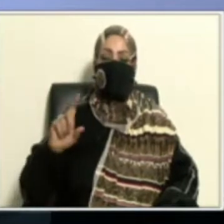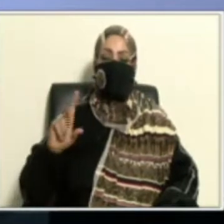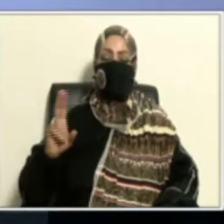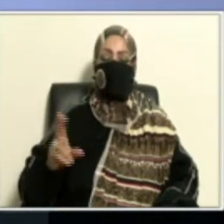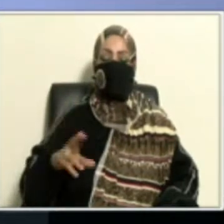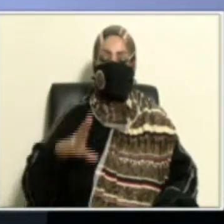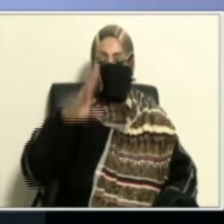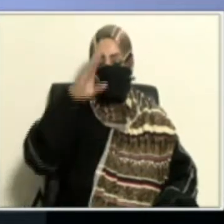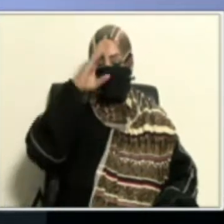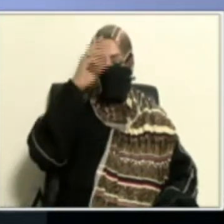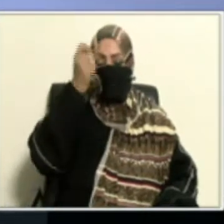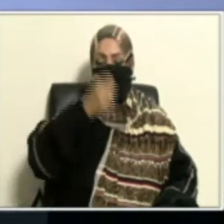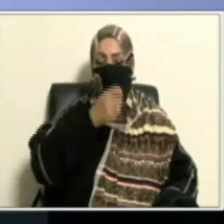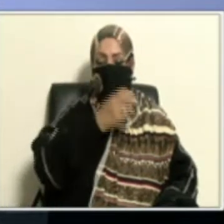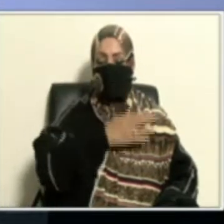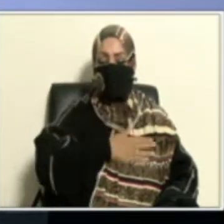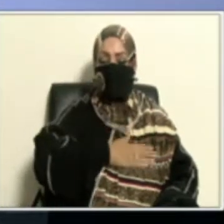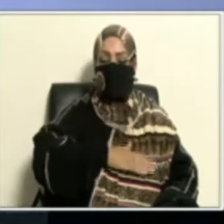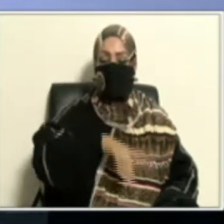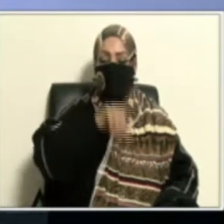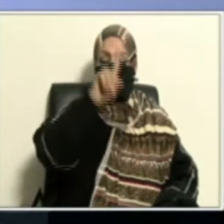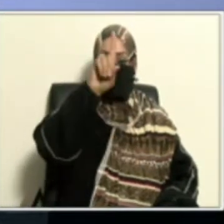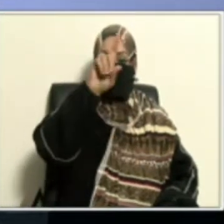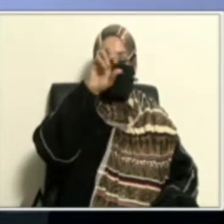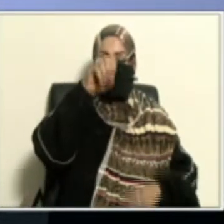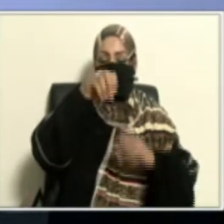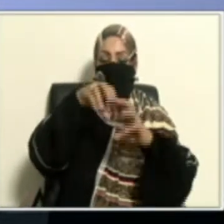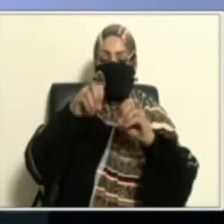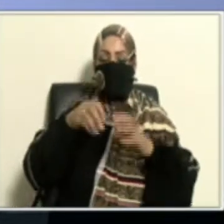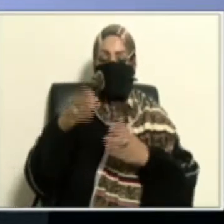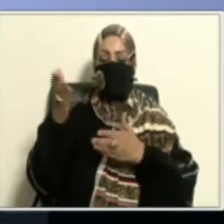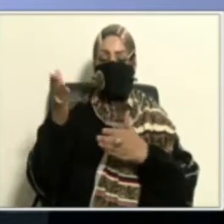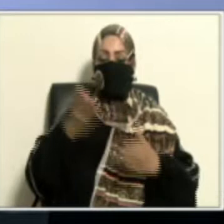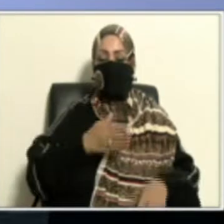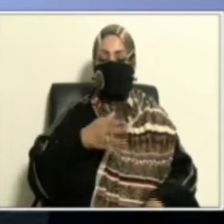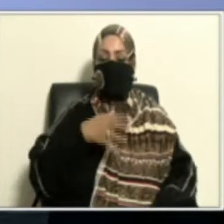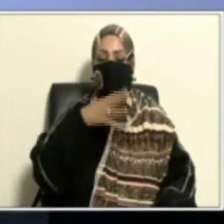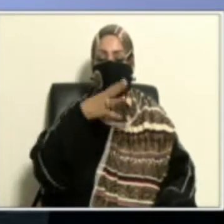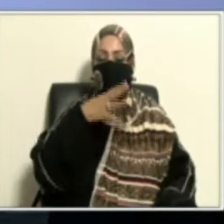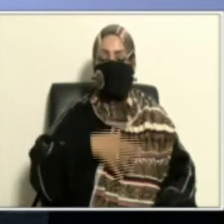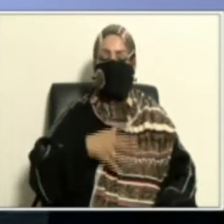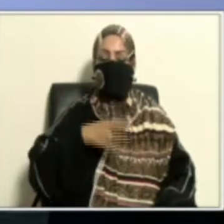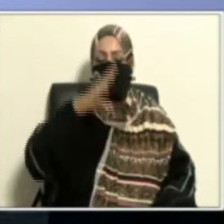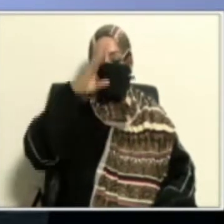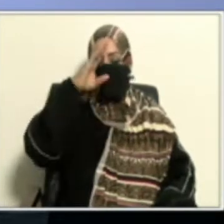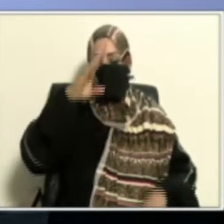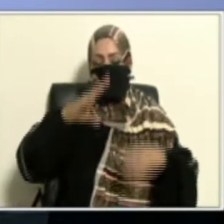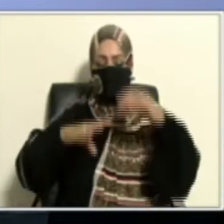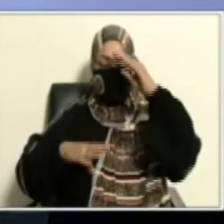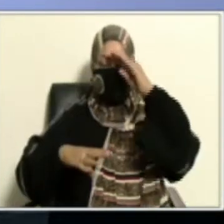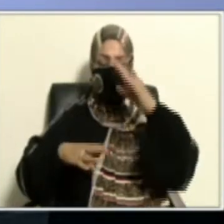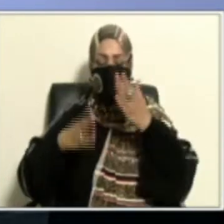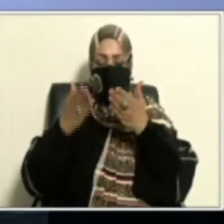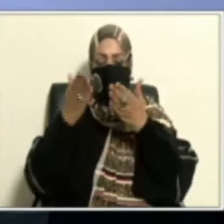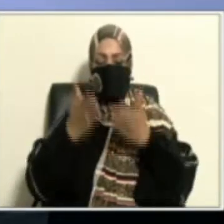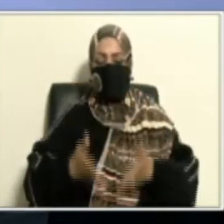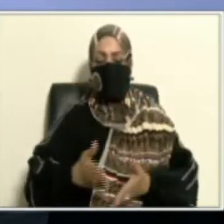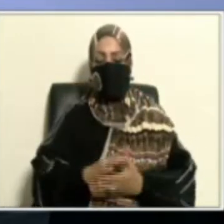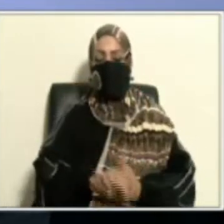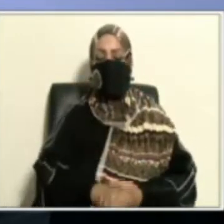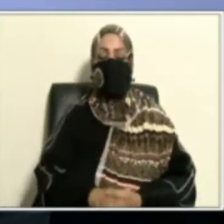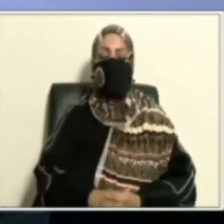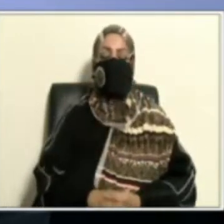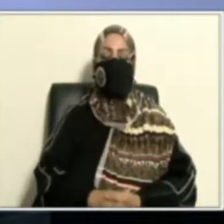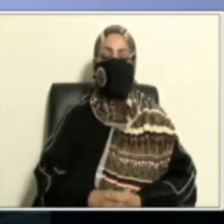فيك، الله يحييك. حيا الله الإخوة المشاهدين والمستمعين، وحيا الله قناة التناصح إن شاء الله. الله يبارك فيك. قايمين عليها. الله يبارك فيك. حيا الله